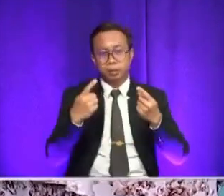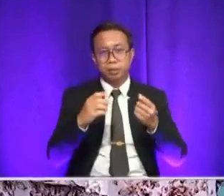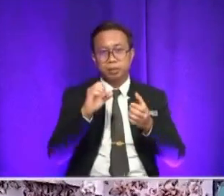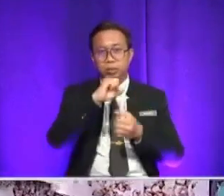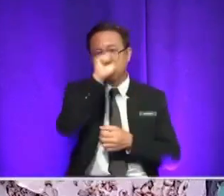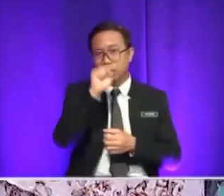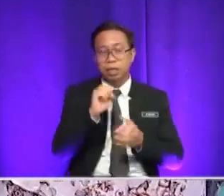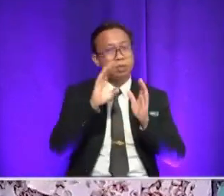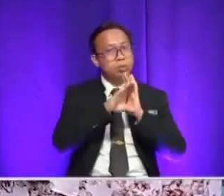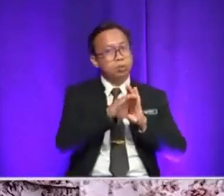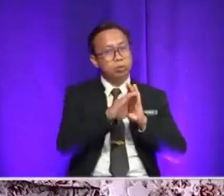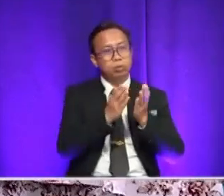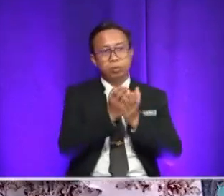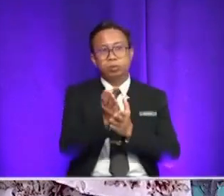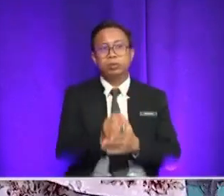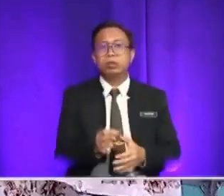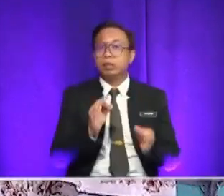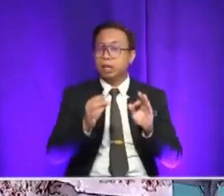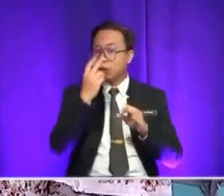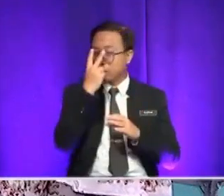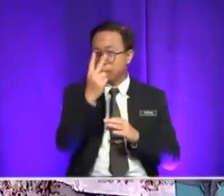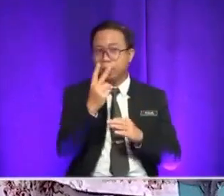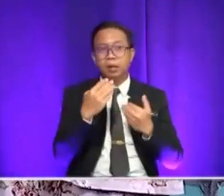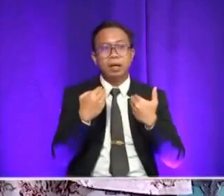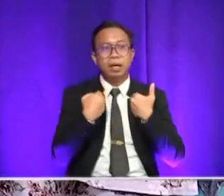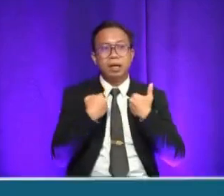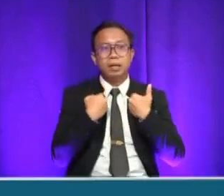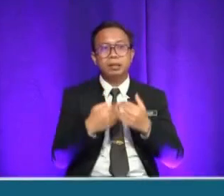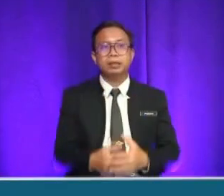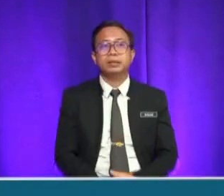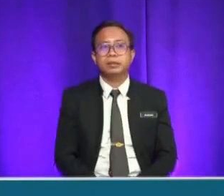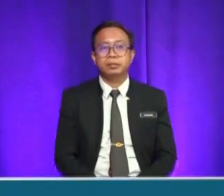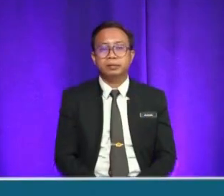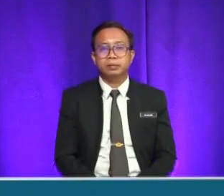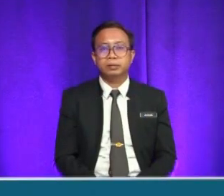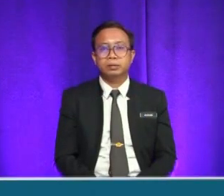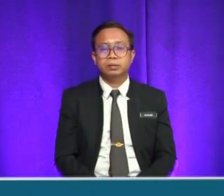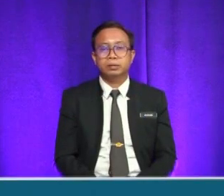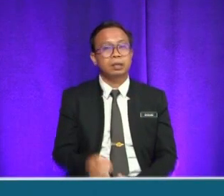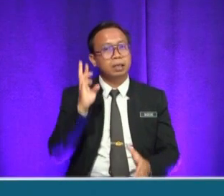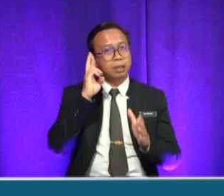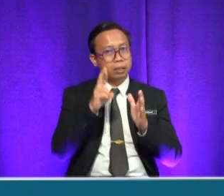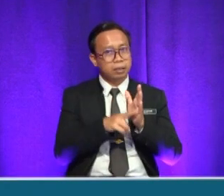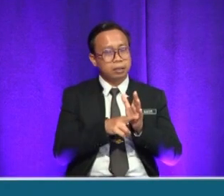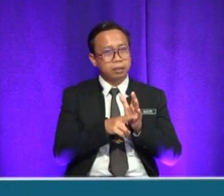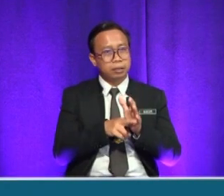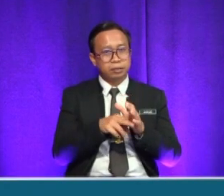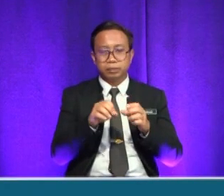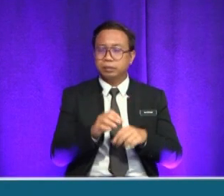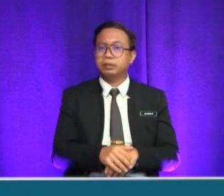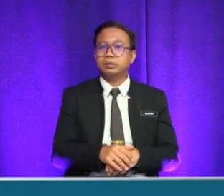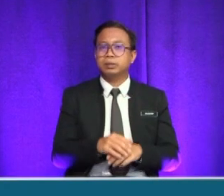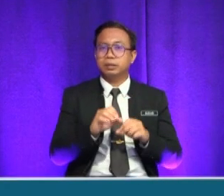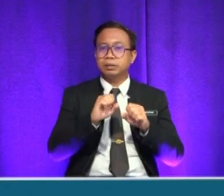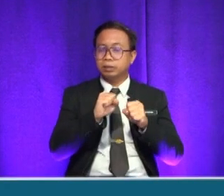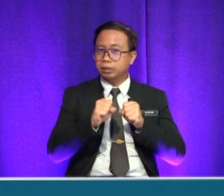soalan contoh yang seterusnya. Okey, kalau nampak dekat sini ada litar skematik. Okey. Rajah menunjukkan litar skematik sistem kawalan unit